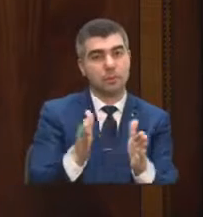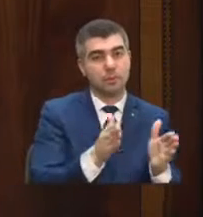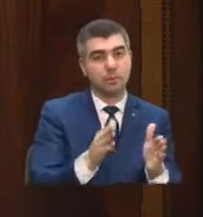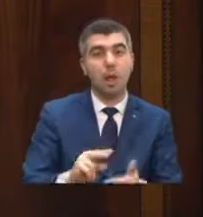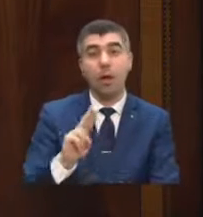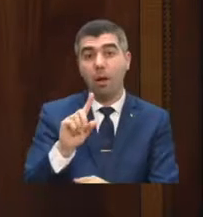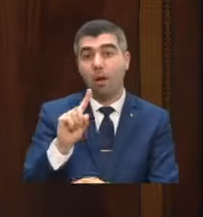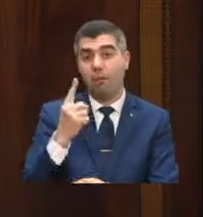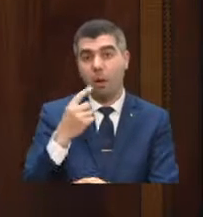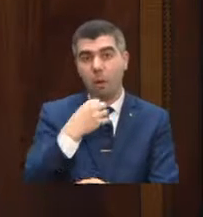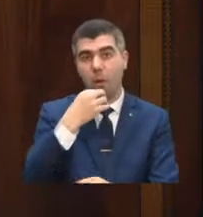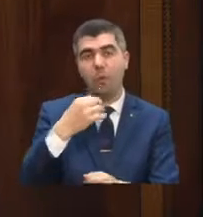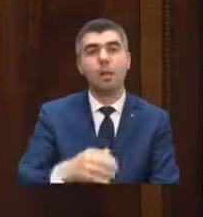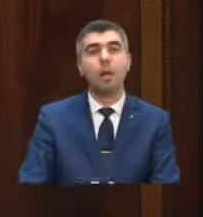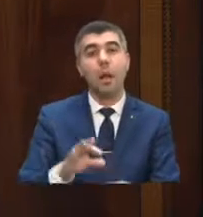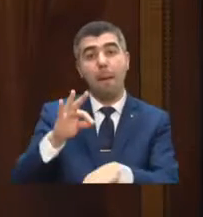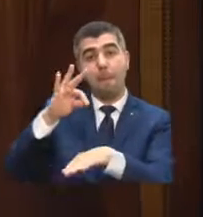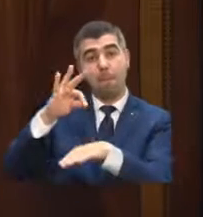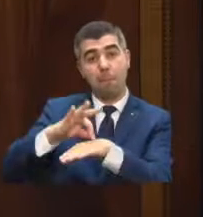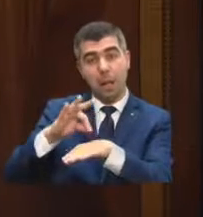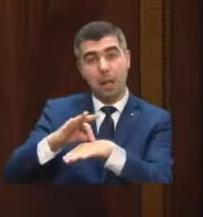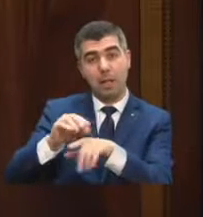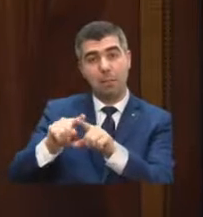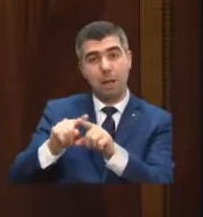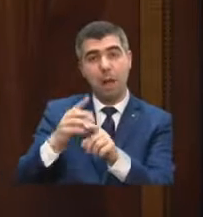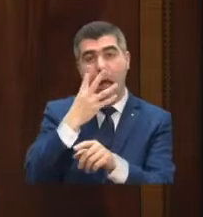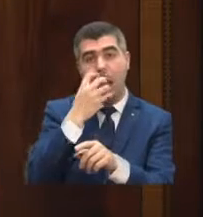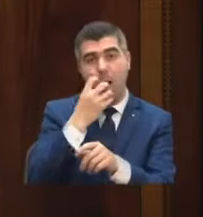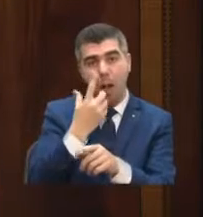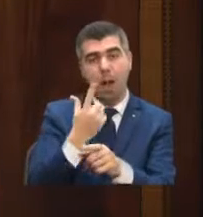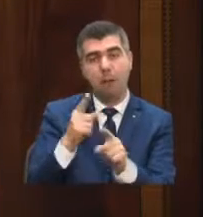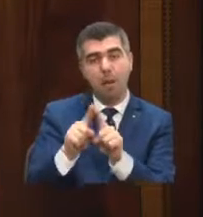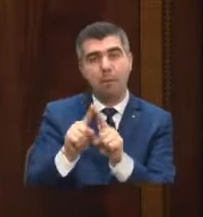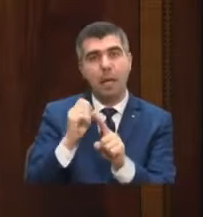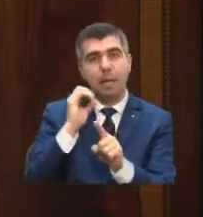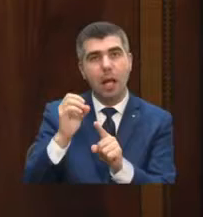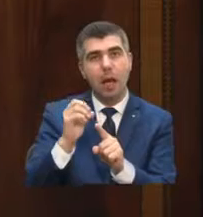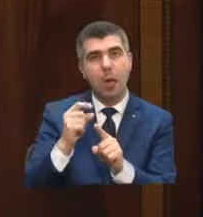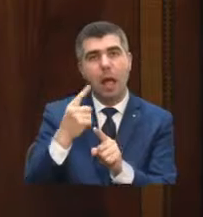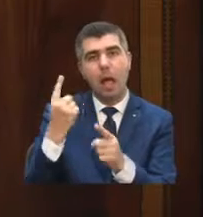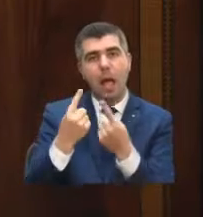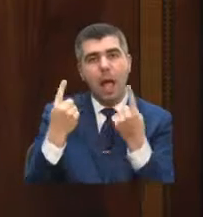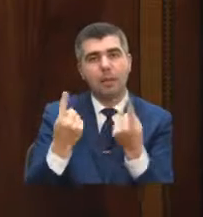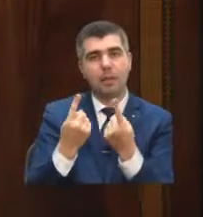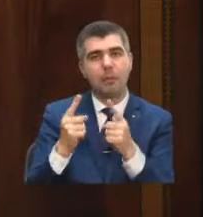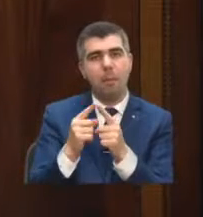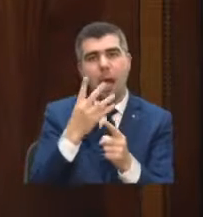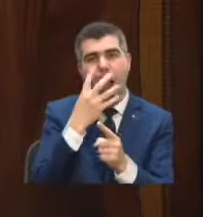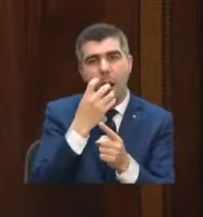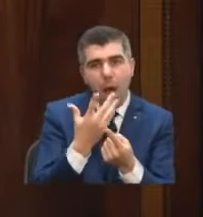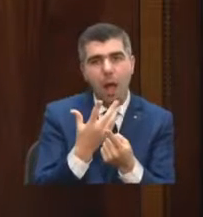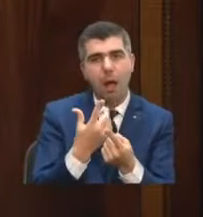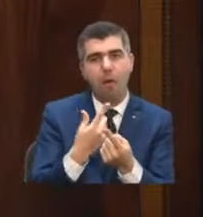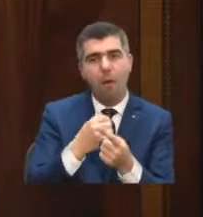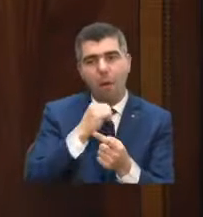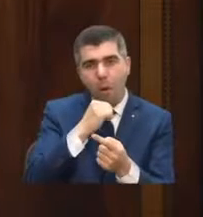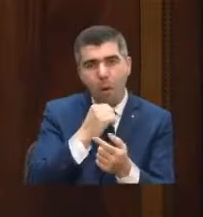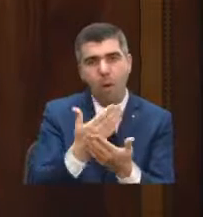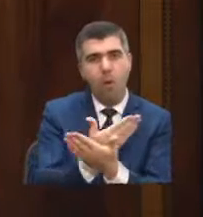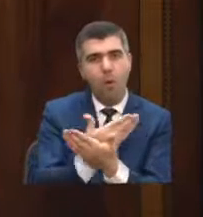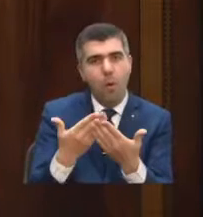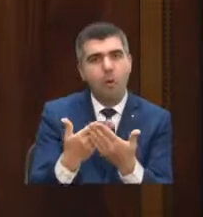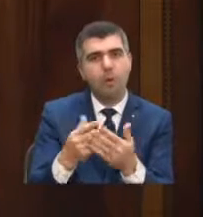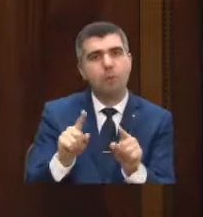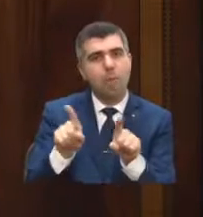أن مرض الأنفلونزا الموسمية، دائما تنقولها المنزلة ونقولها الرواح ونقولها غريب مزيان باش نعاودو نذكرو بهذا